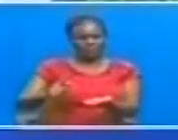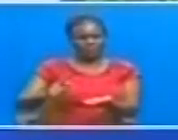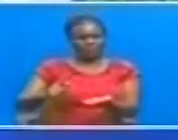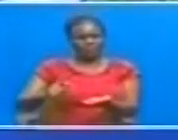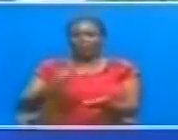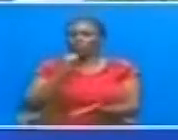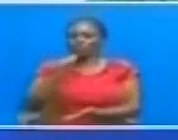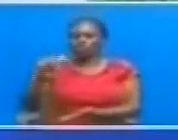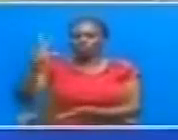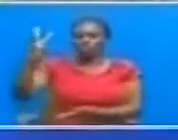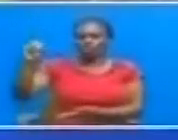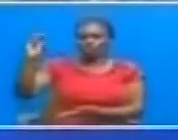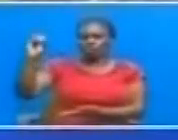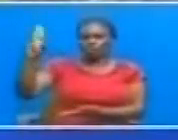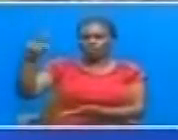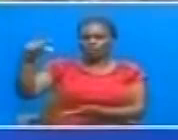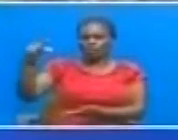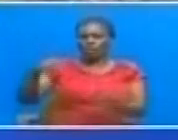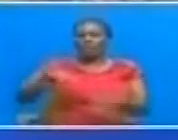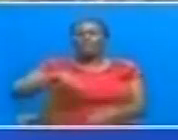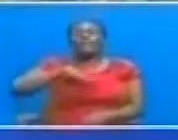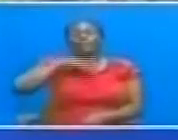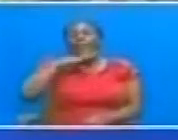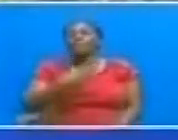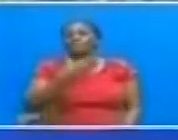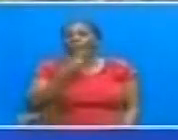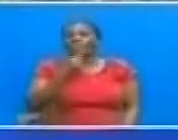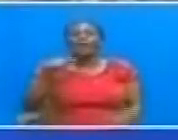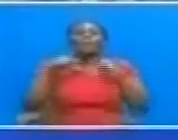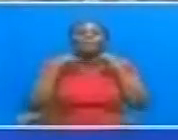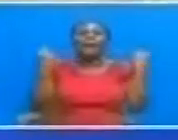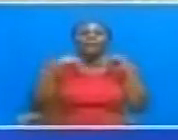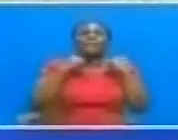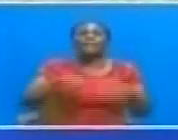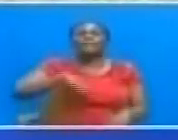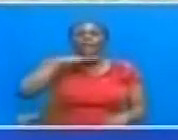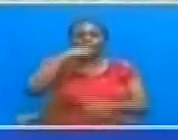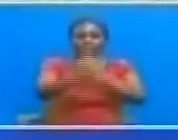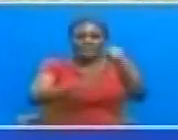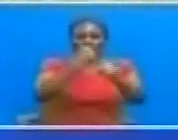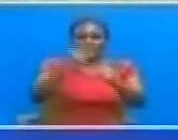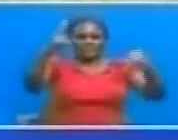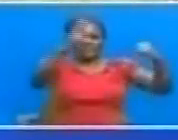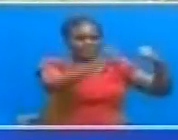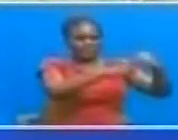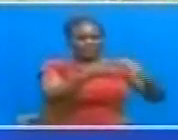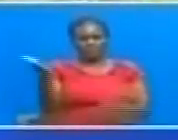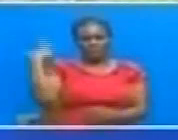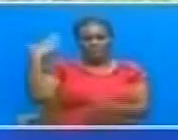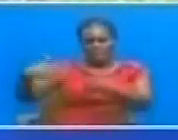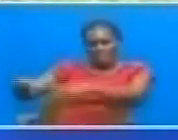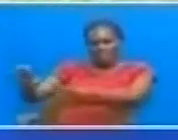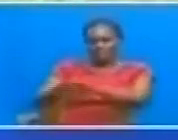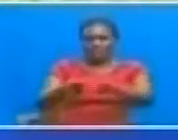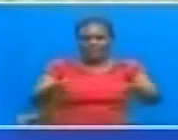na watu mongera. Marehemu babake kasisi huyo alifariki miaka saba iliyopita na kuachia ardhi